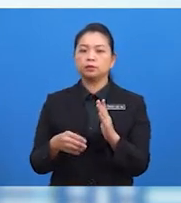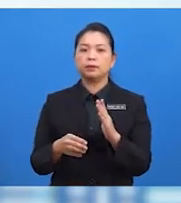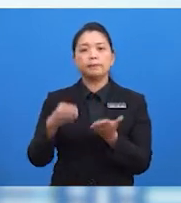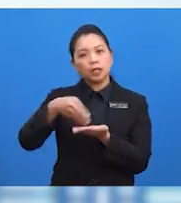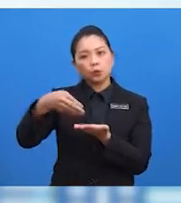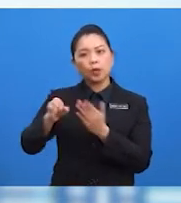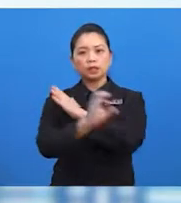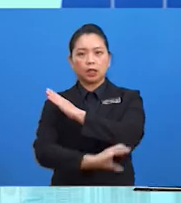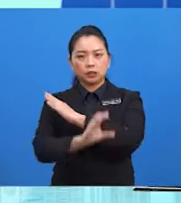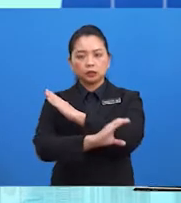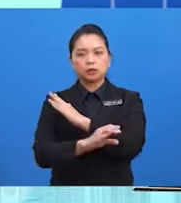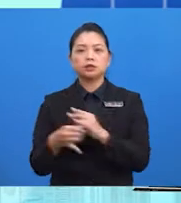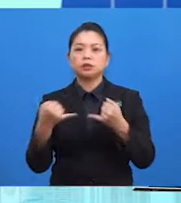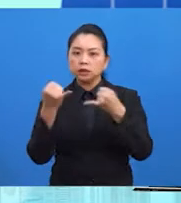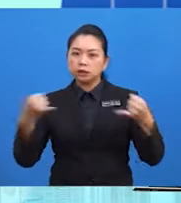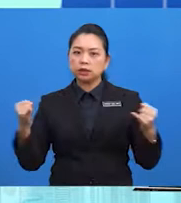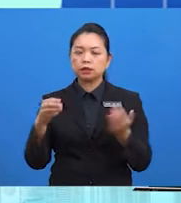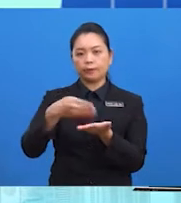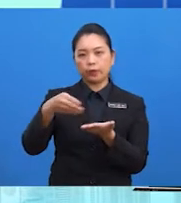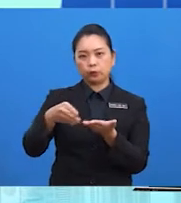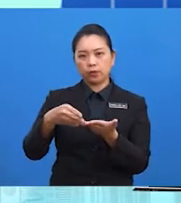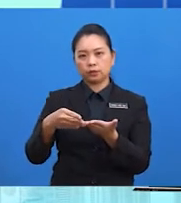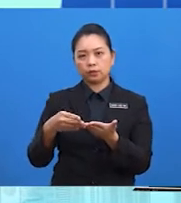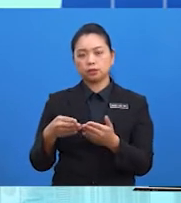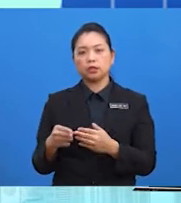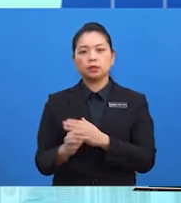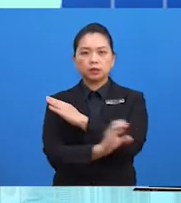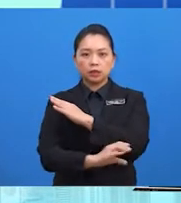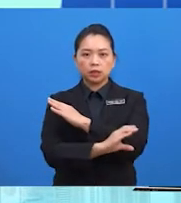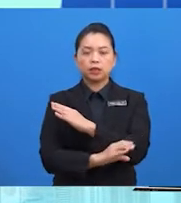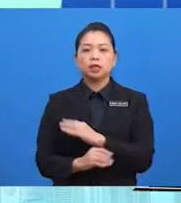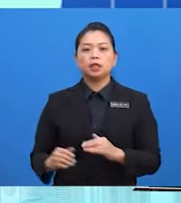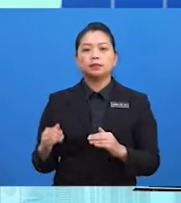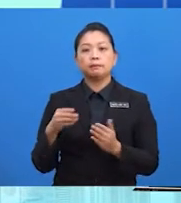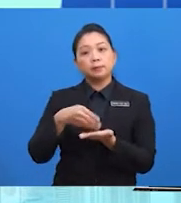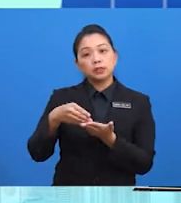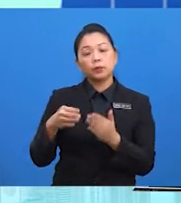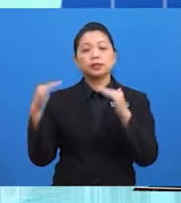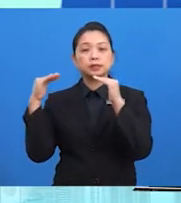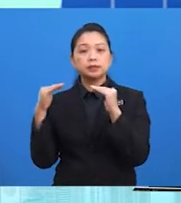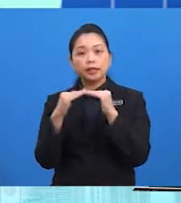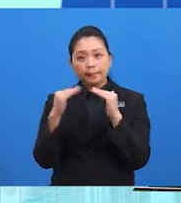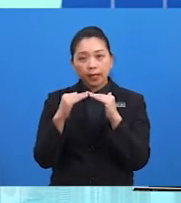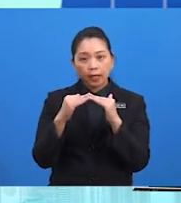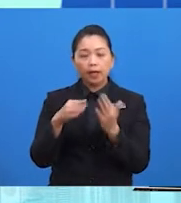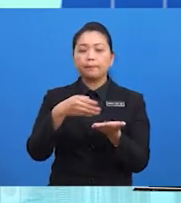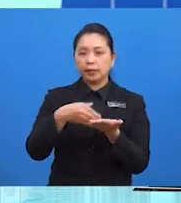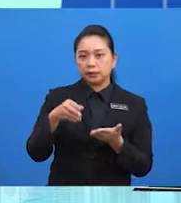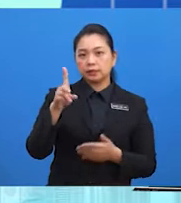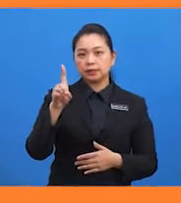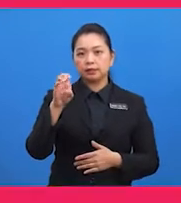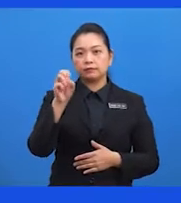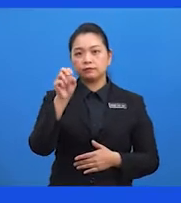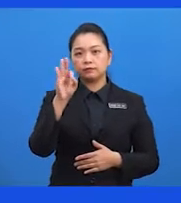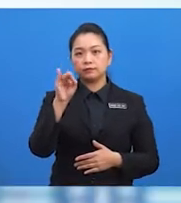lebihan. Untuk membuktikan objektif pembelajaran kita tercapai pada hari ini, mari kita ke slot